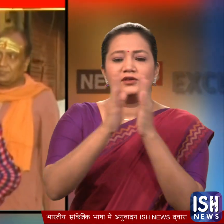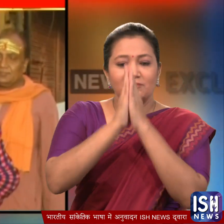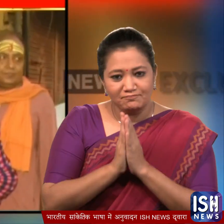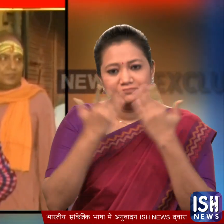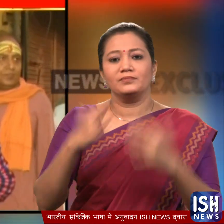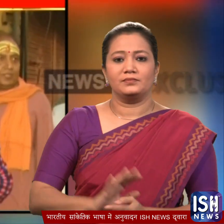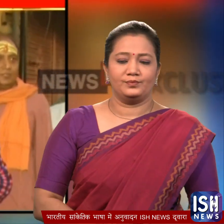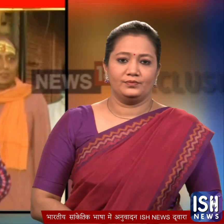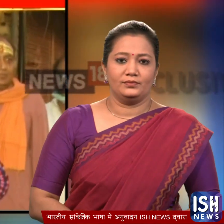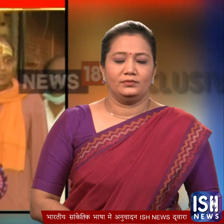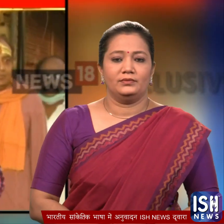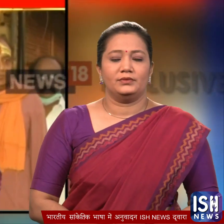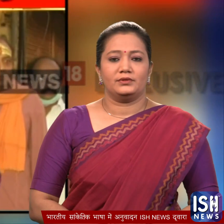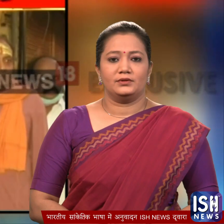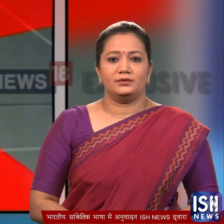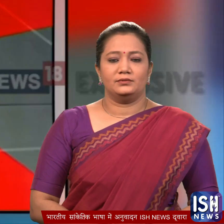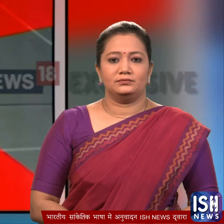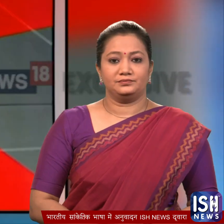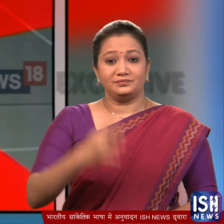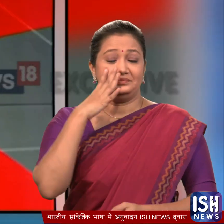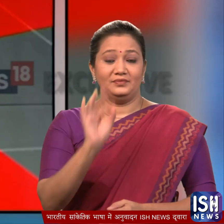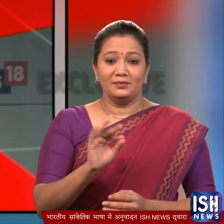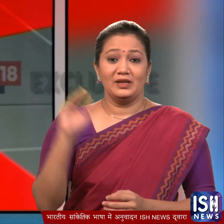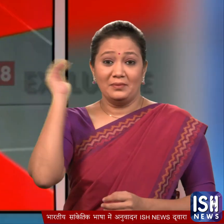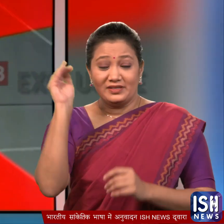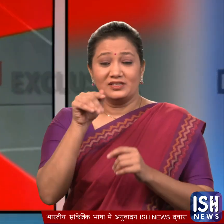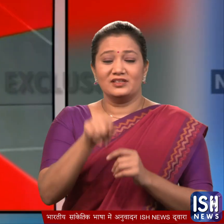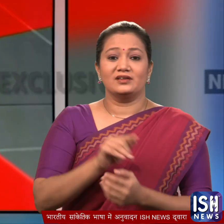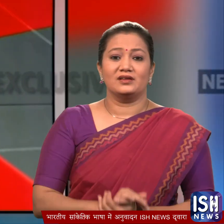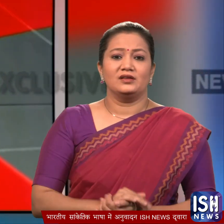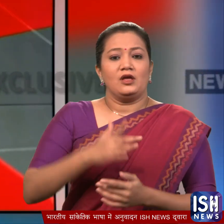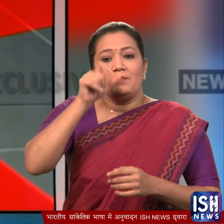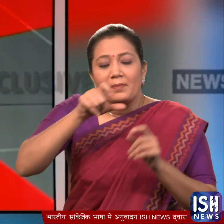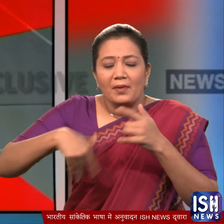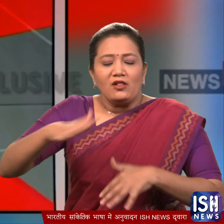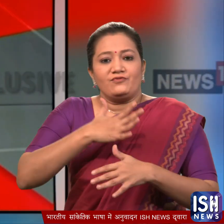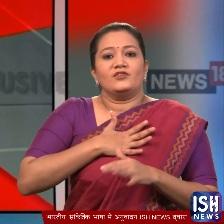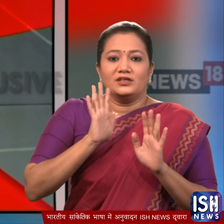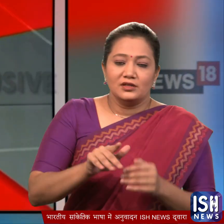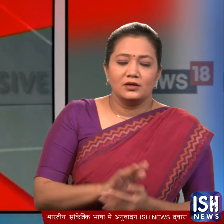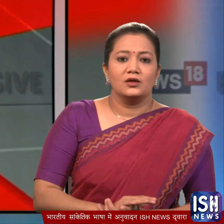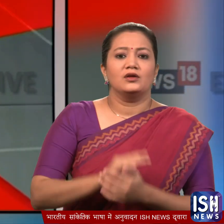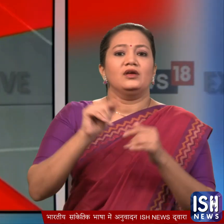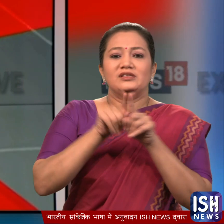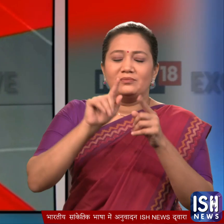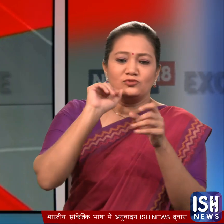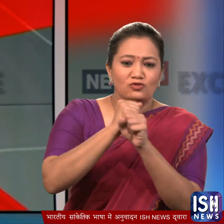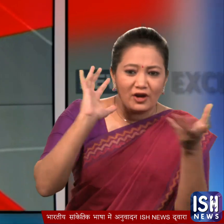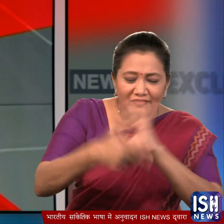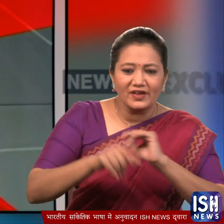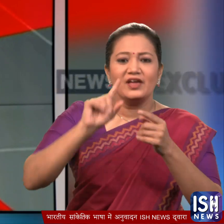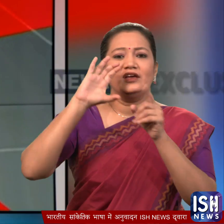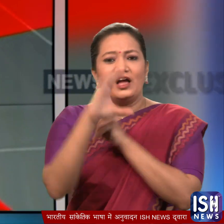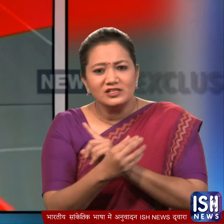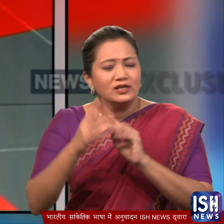पर उन्होंने महाकाल के दर्शन किए। सौभाग्य की एक बात यह है कि महाशिवरात्रि आस्था का वो पर्व है जो भूगोल, भाषा और